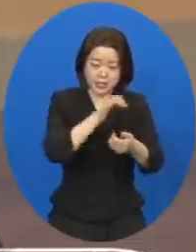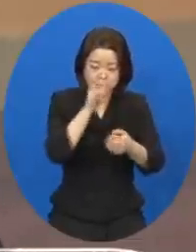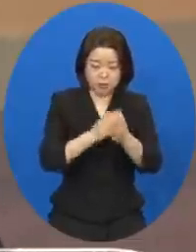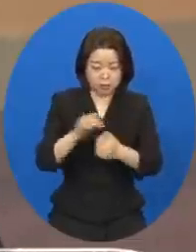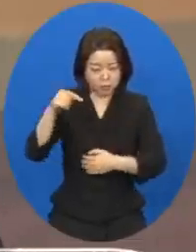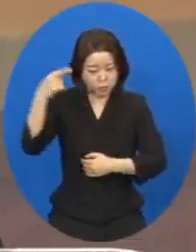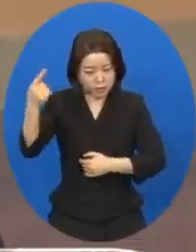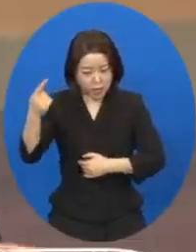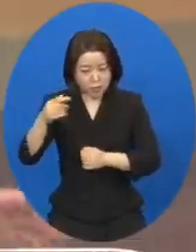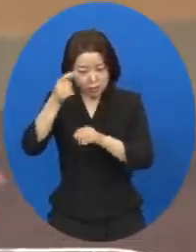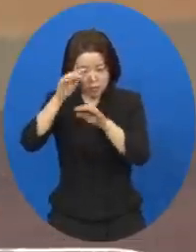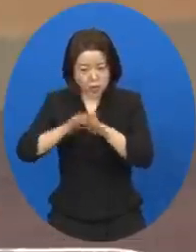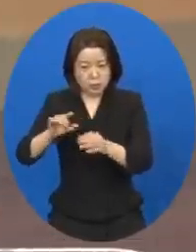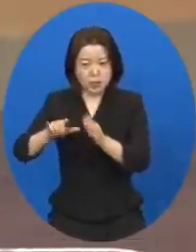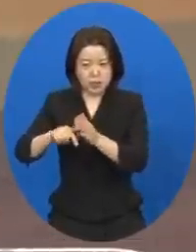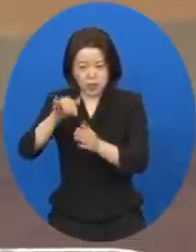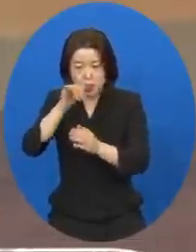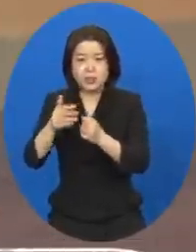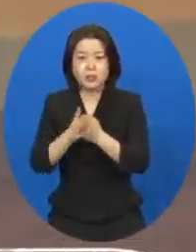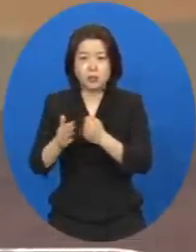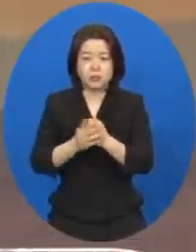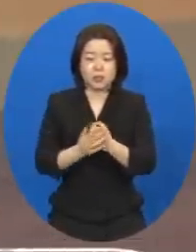드리잖아요.